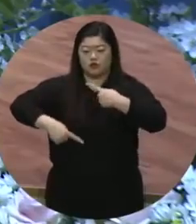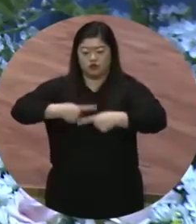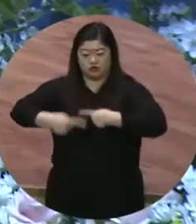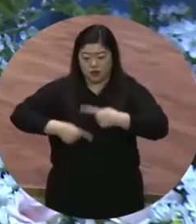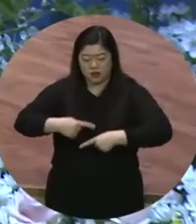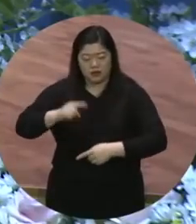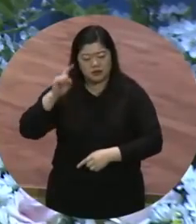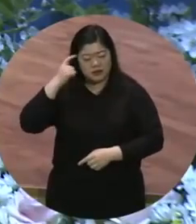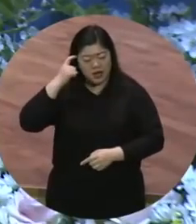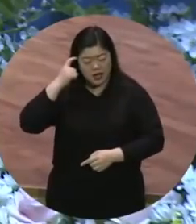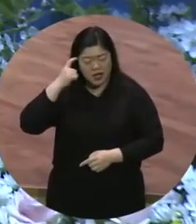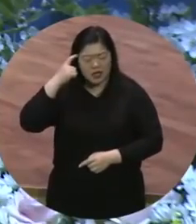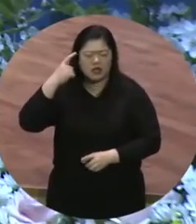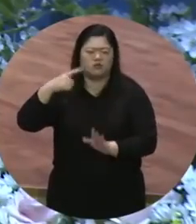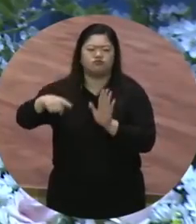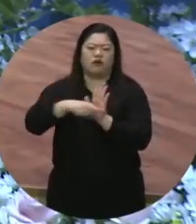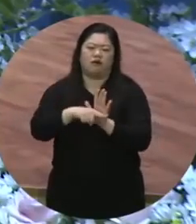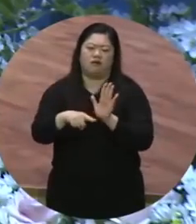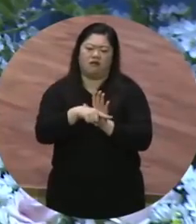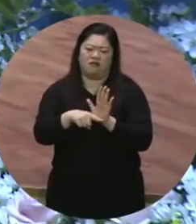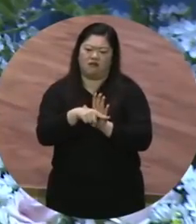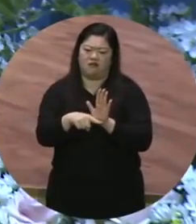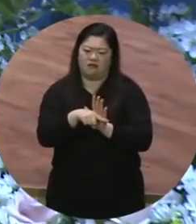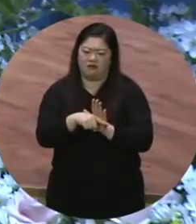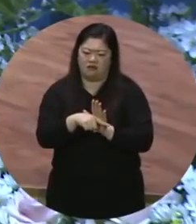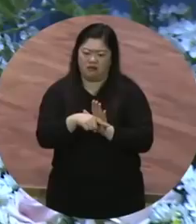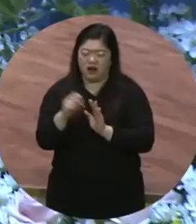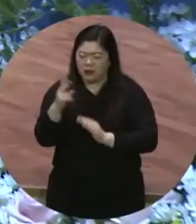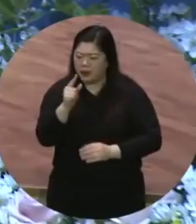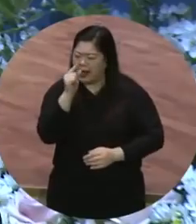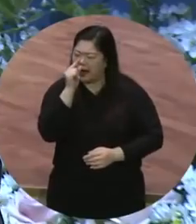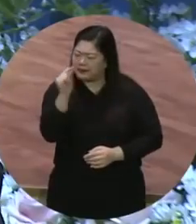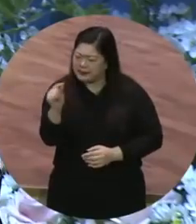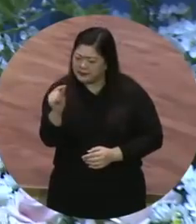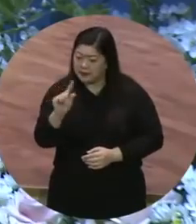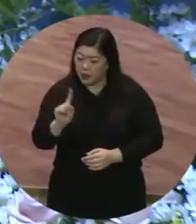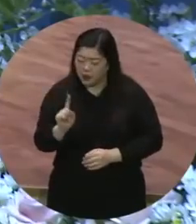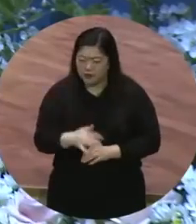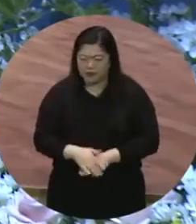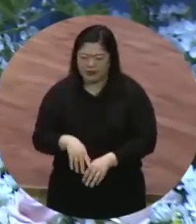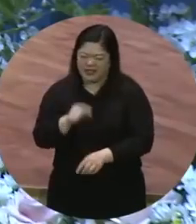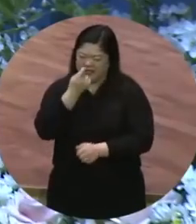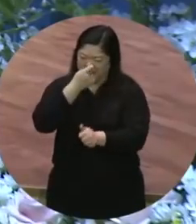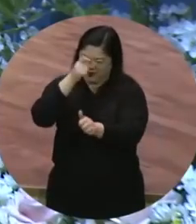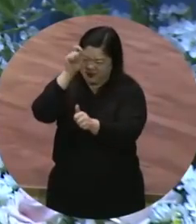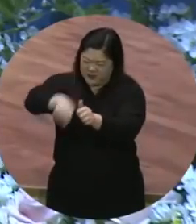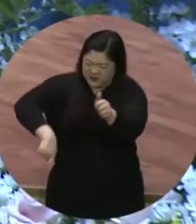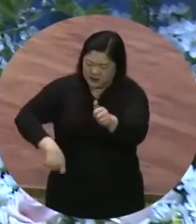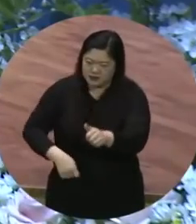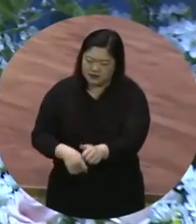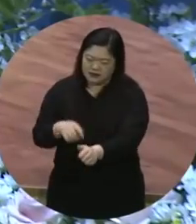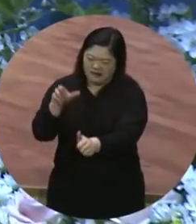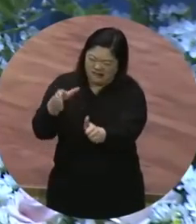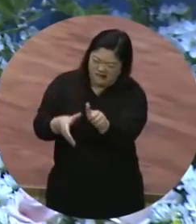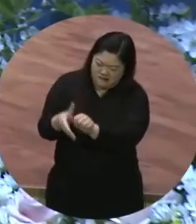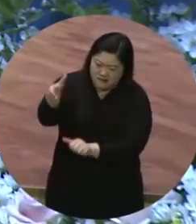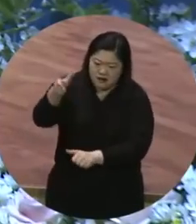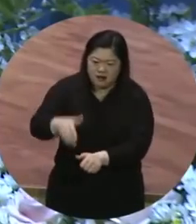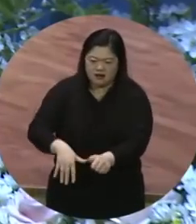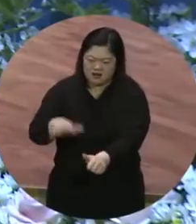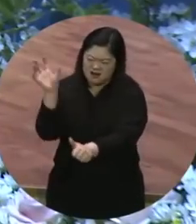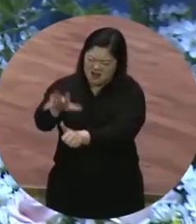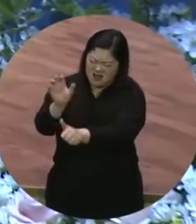부정적인 생각과 말. 그리고 가시와 엉겅퀴로는 비난과 비판,